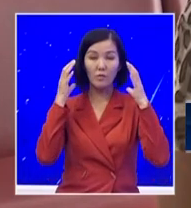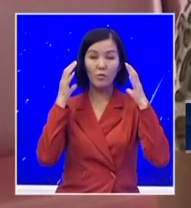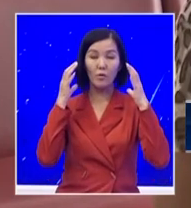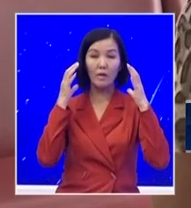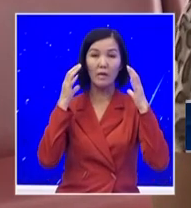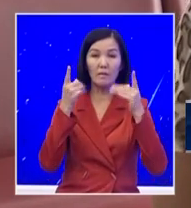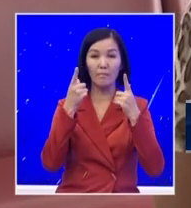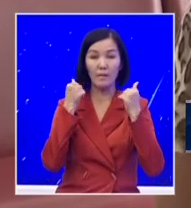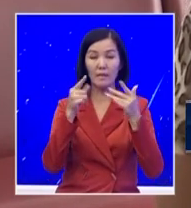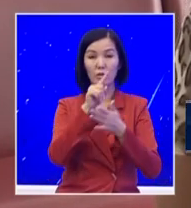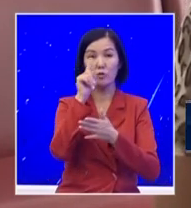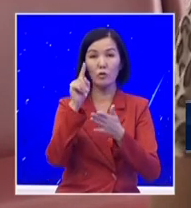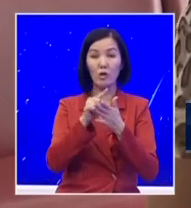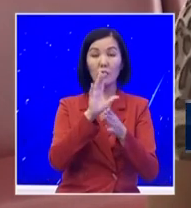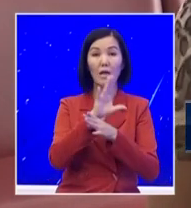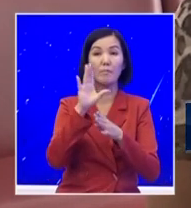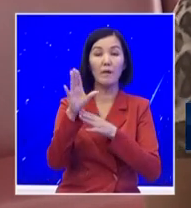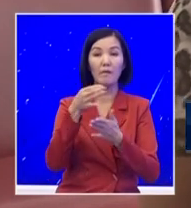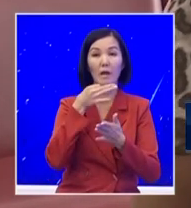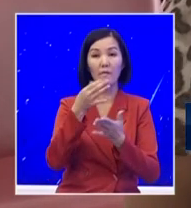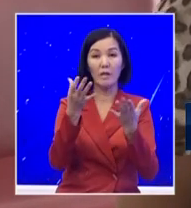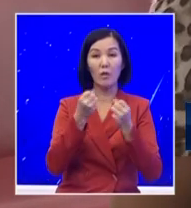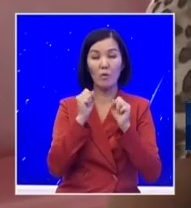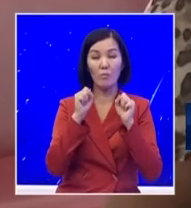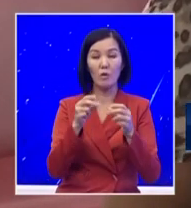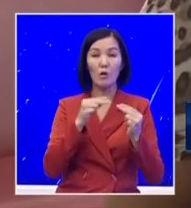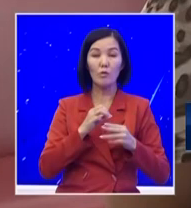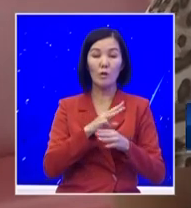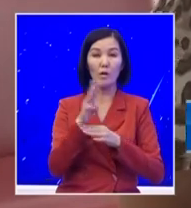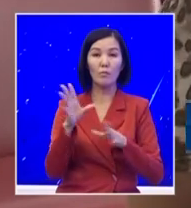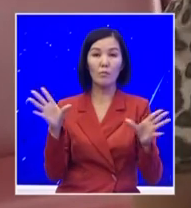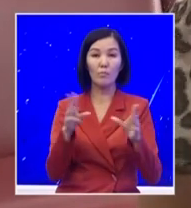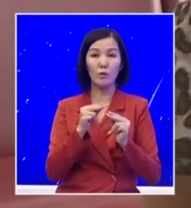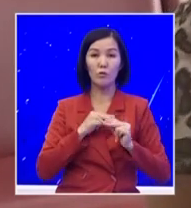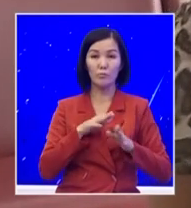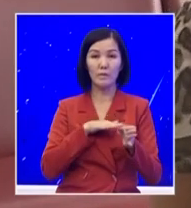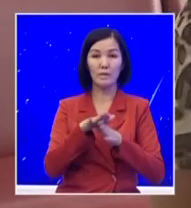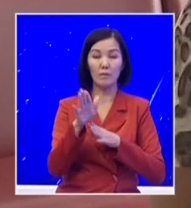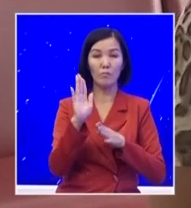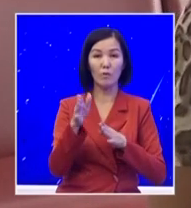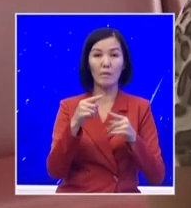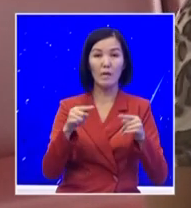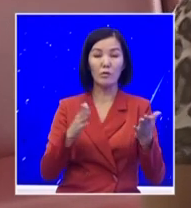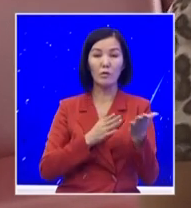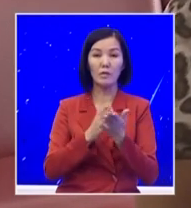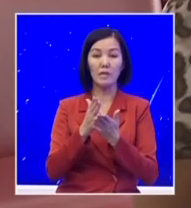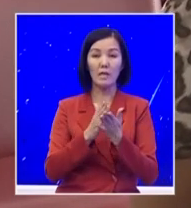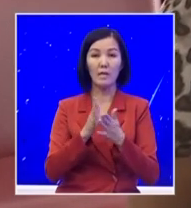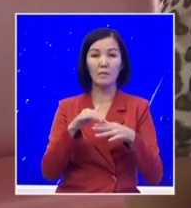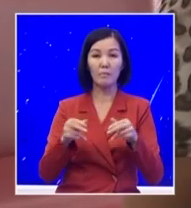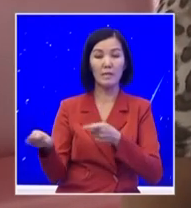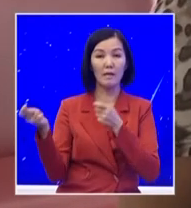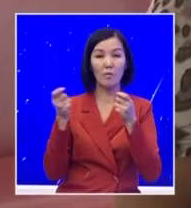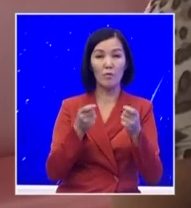арқылы білгісі келетін сұрақтарына жауап алады. Біз жұмыспен қамту орталығымен де бірлесіп жұмыс істейтін боламыз. Түрлі саланың мамандарын қонаққа